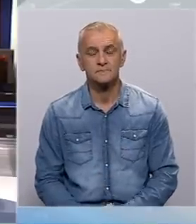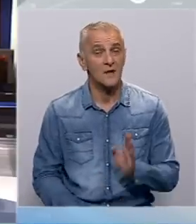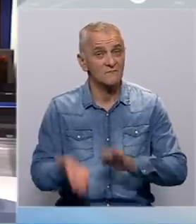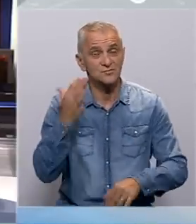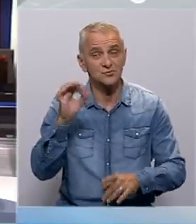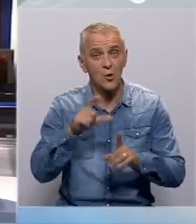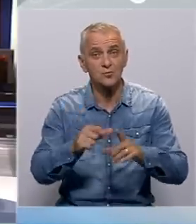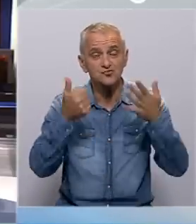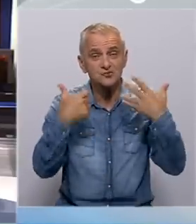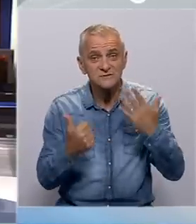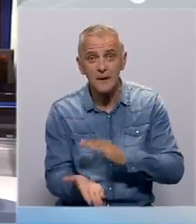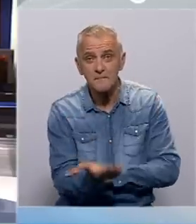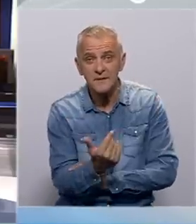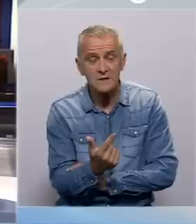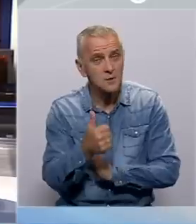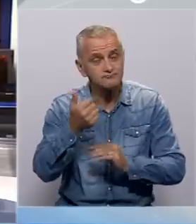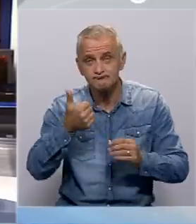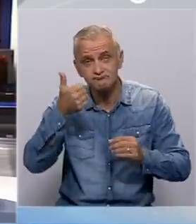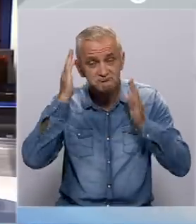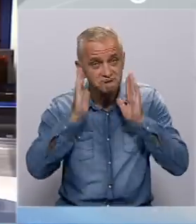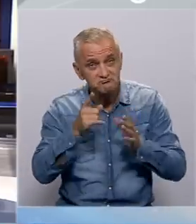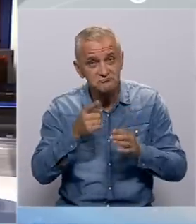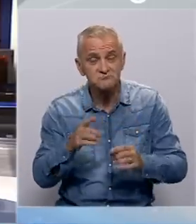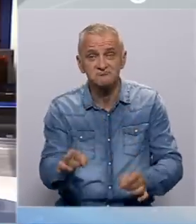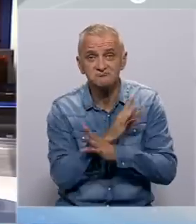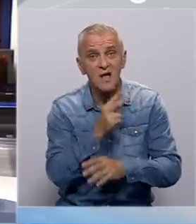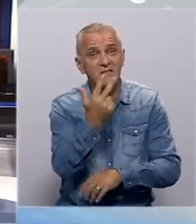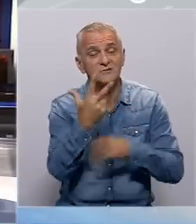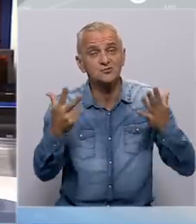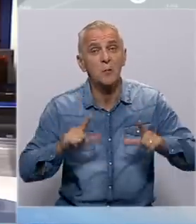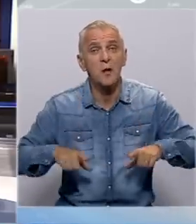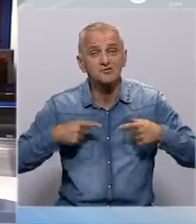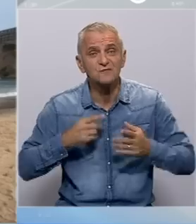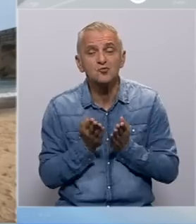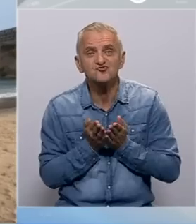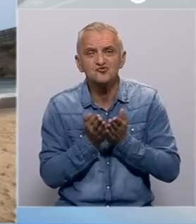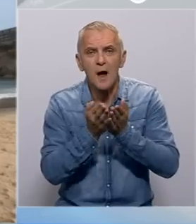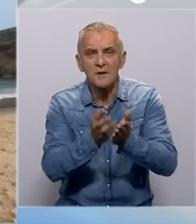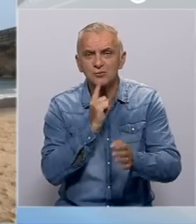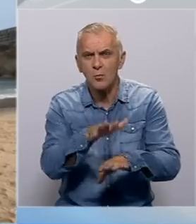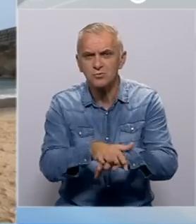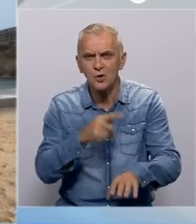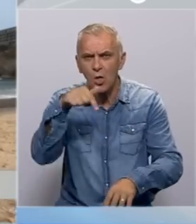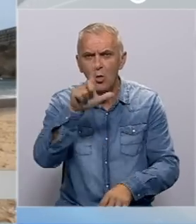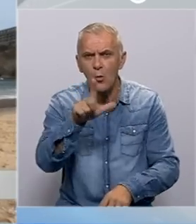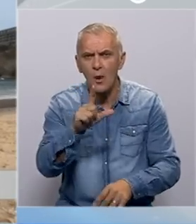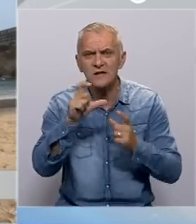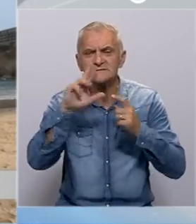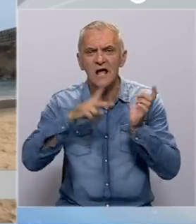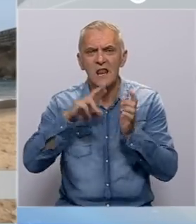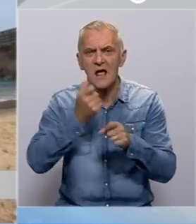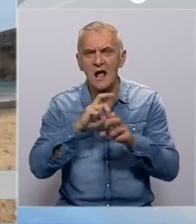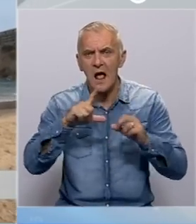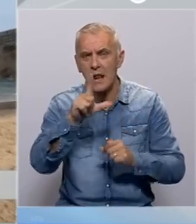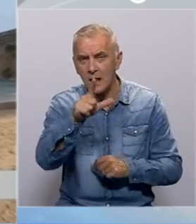Više od 60 migranata najvjerovatnije je stradalo, a 38 je preživjelo u čamcu koji je početkom jula isplovio iz Senegala,